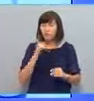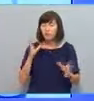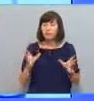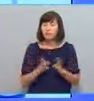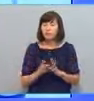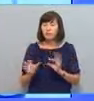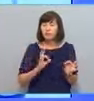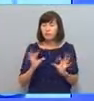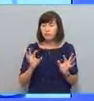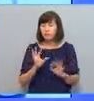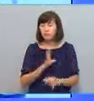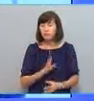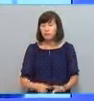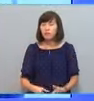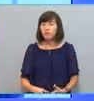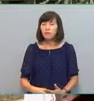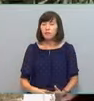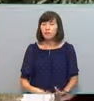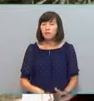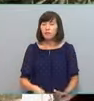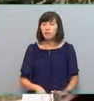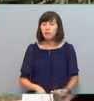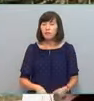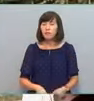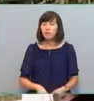жастармен тілшіміз тілдесіп қайтқан болатын.